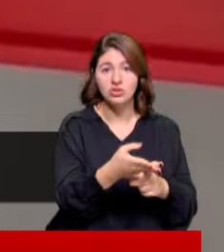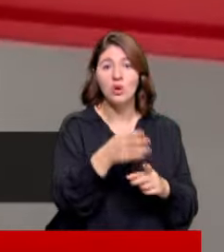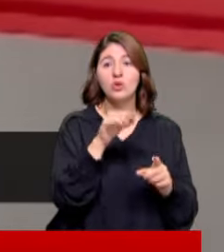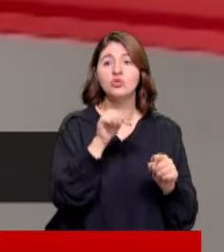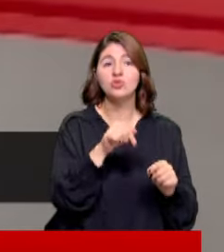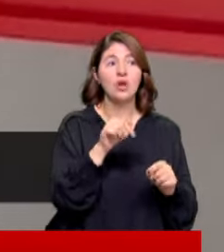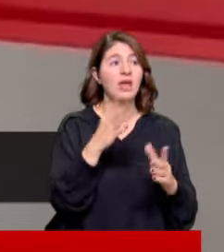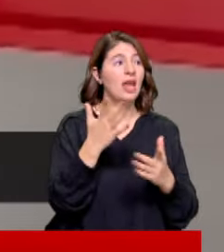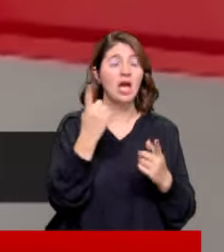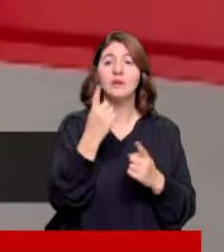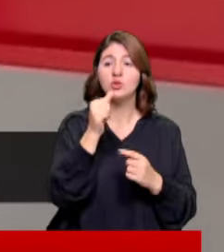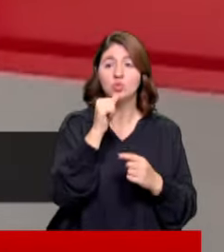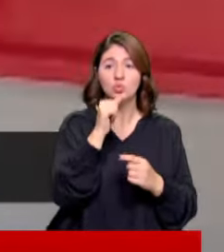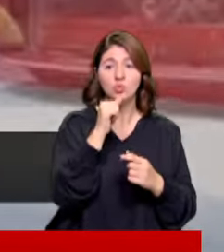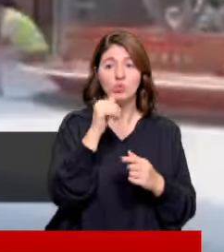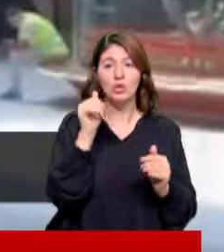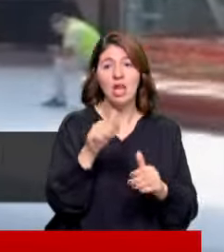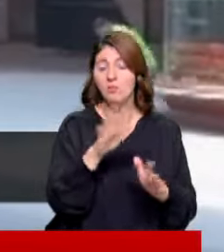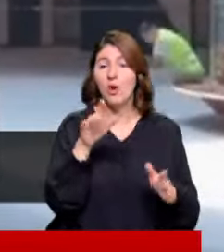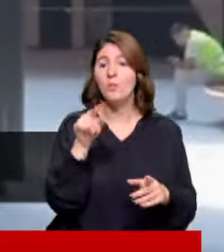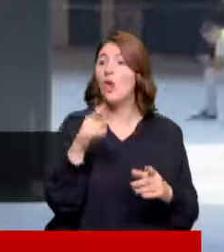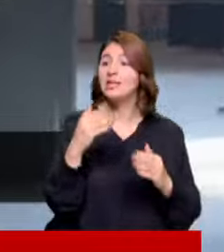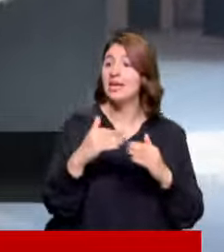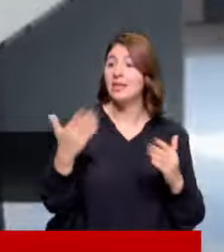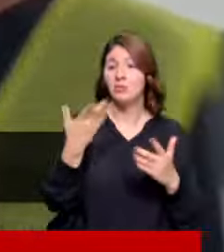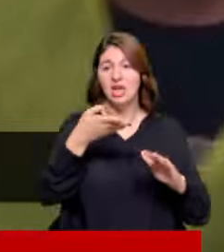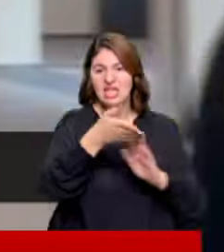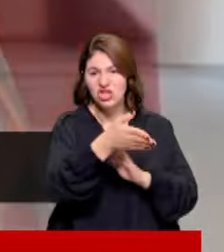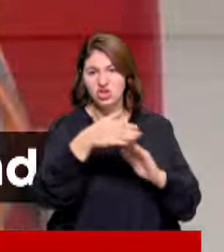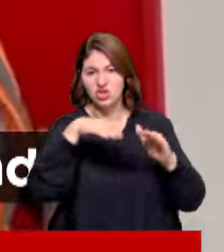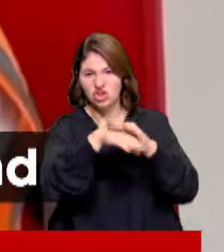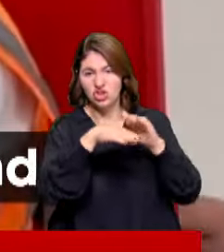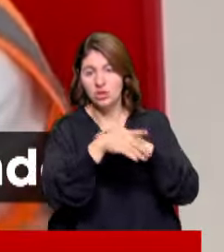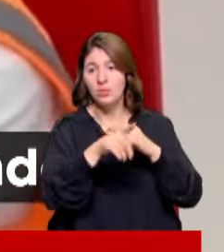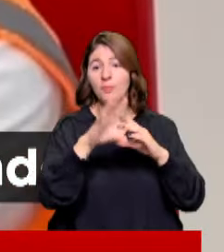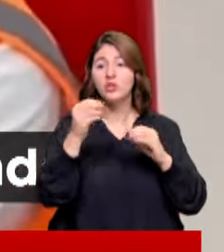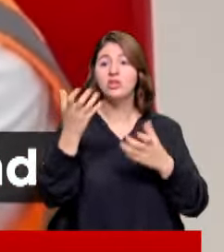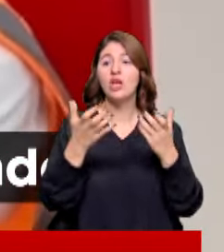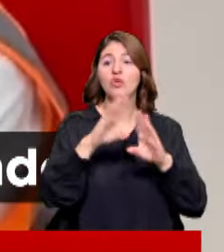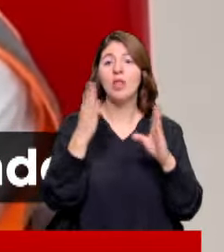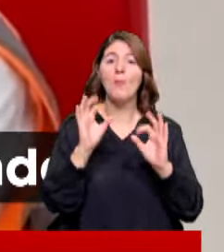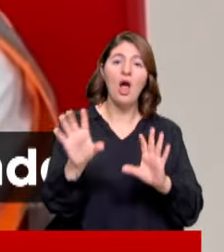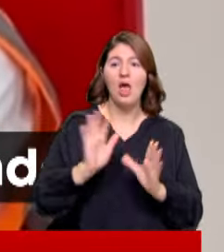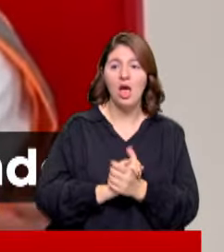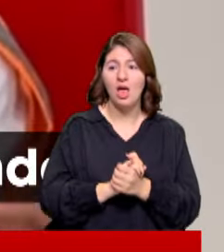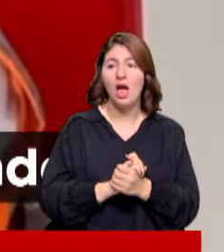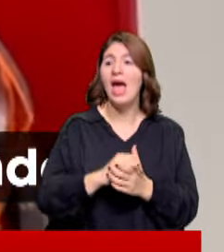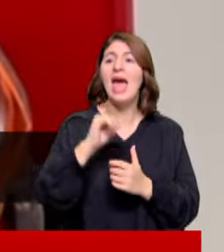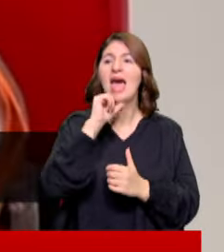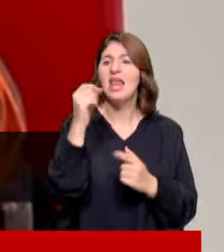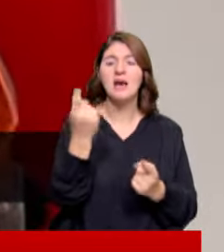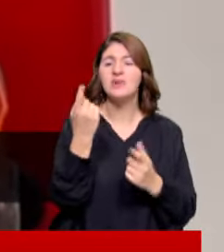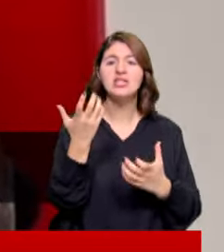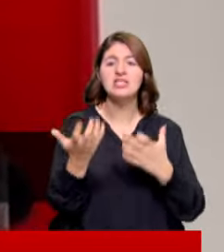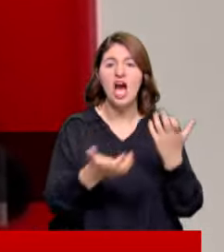şu an herhangi bir su yok. Burası hangi kıprası? Şişe patlıyor. Tüm yangın dolapları böyle. Herhangi bir